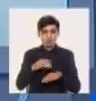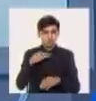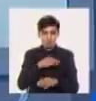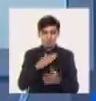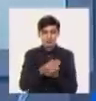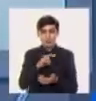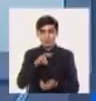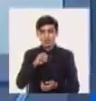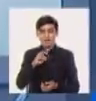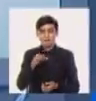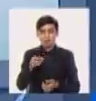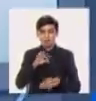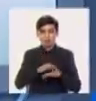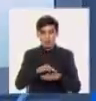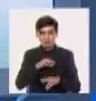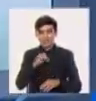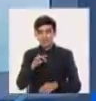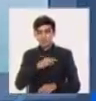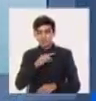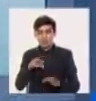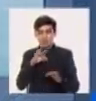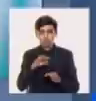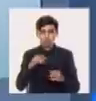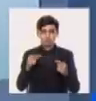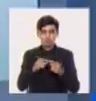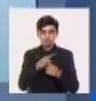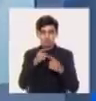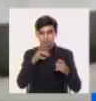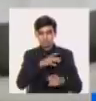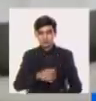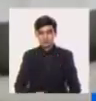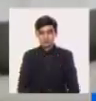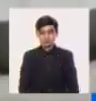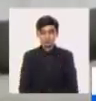және пневмониядан қайтыс болғандар туралы ресми ақпаратты жариялады.